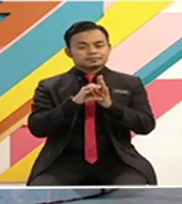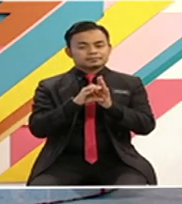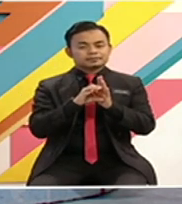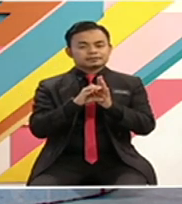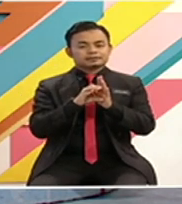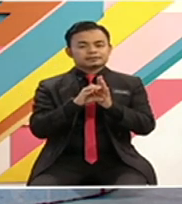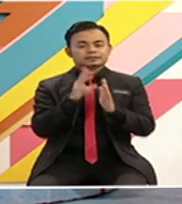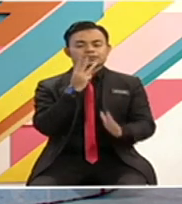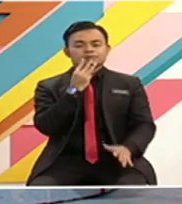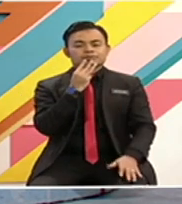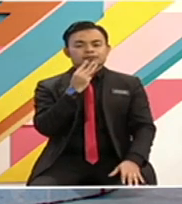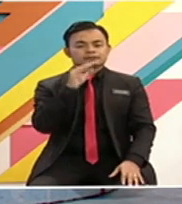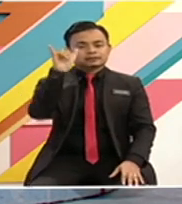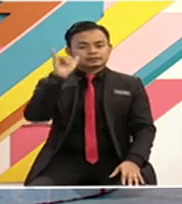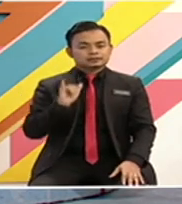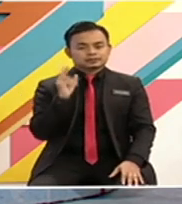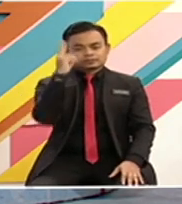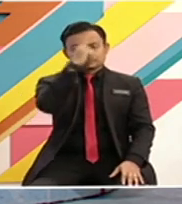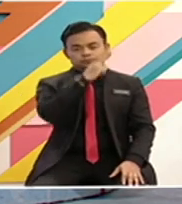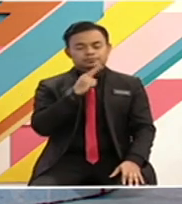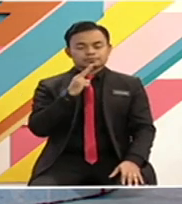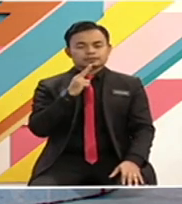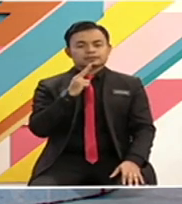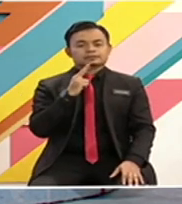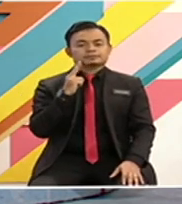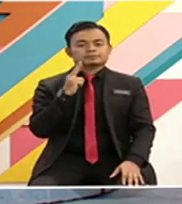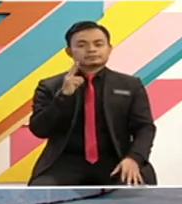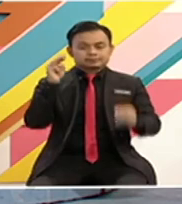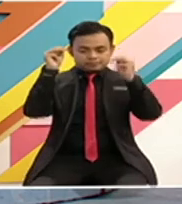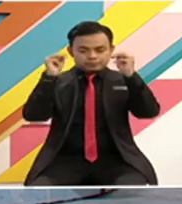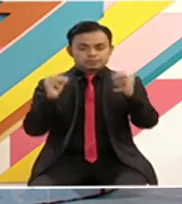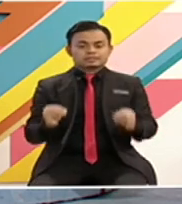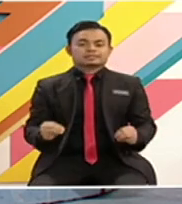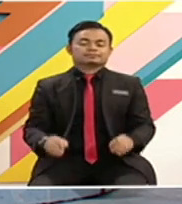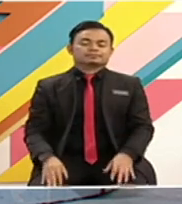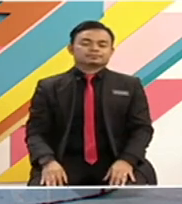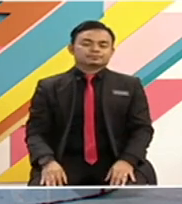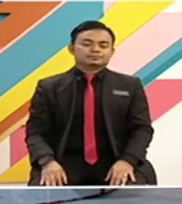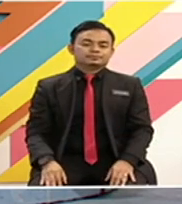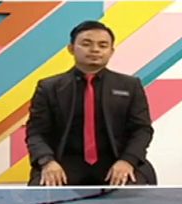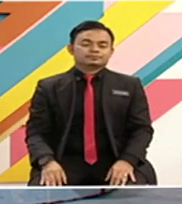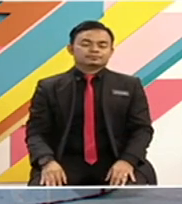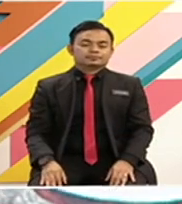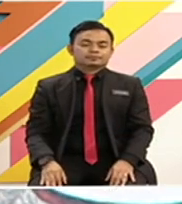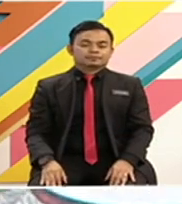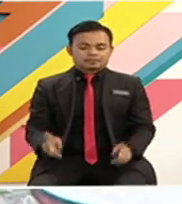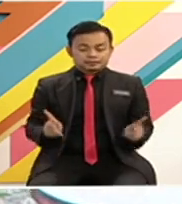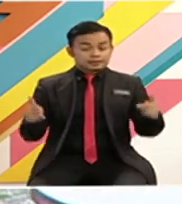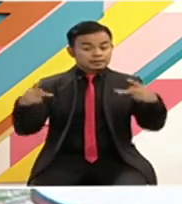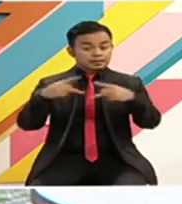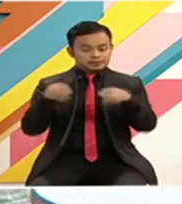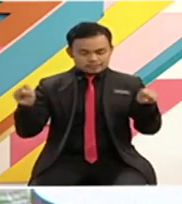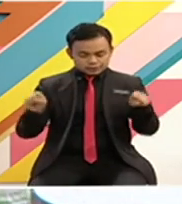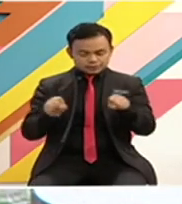Om wajah manusia wajah manusia cantik dan dicocokkan ini adalah karya seni kreatif jadi